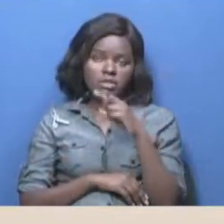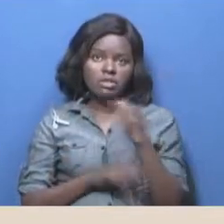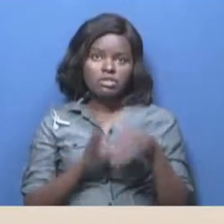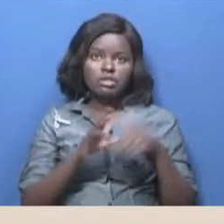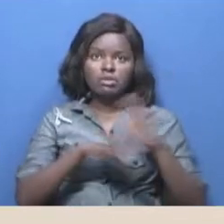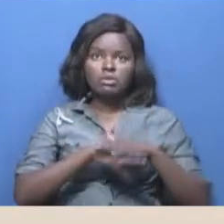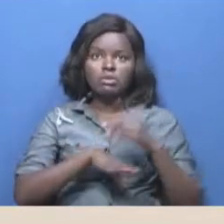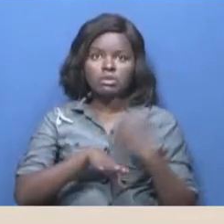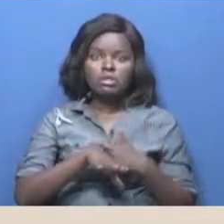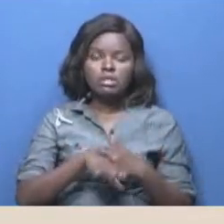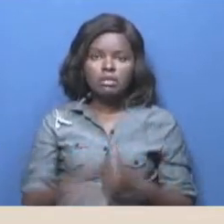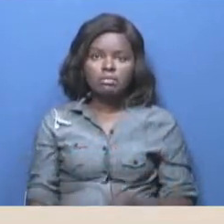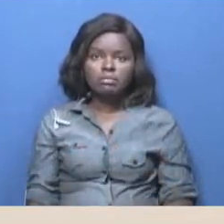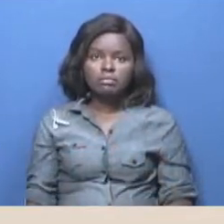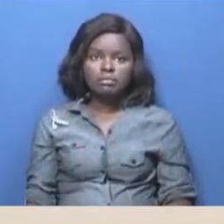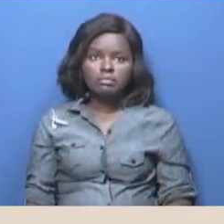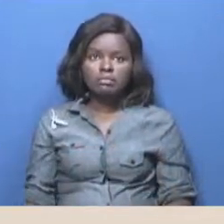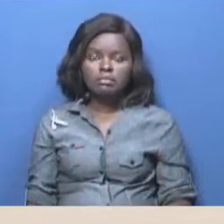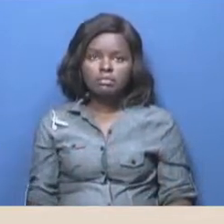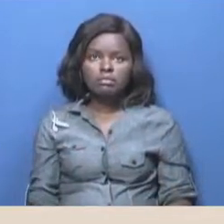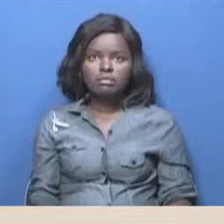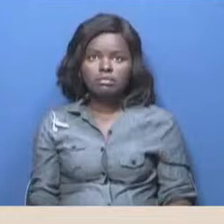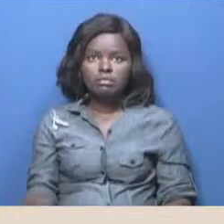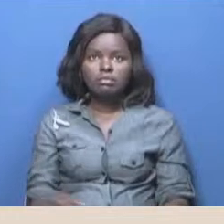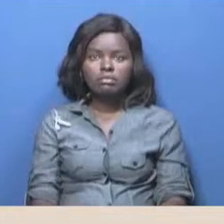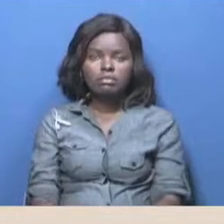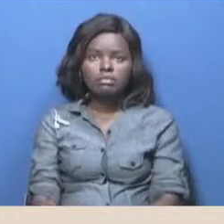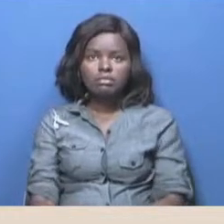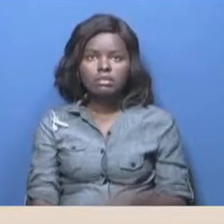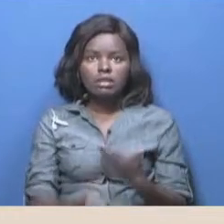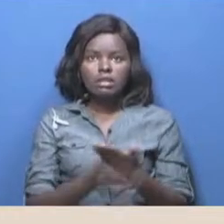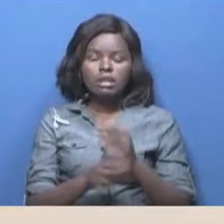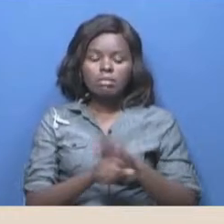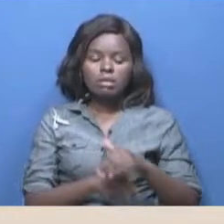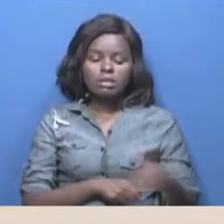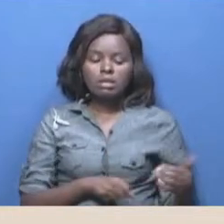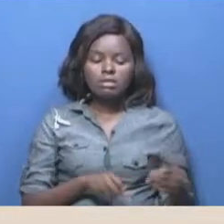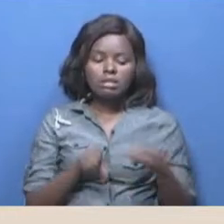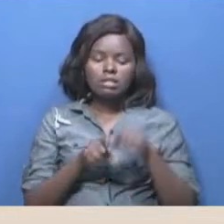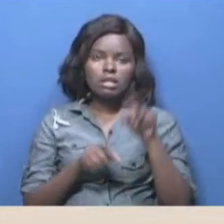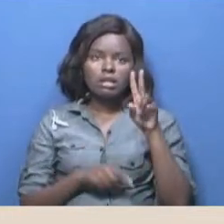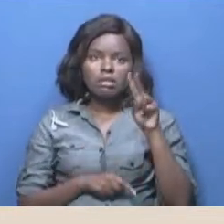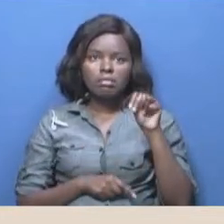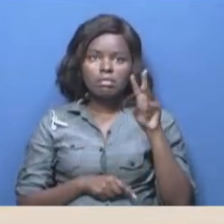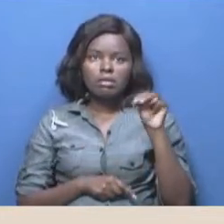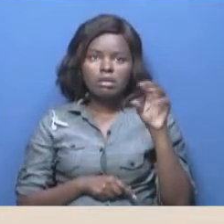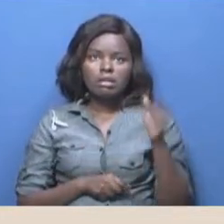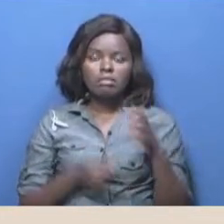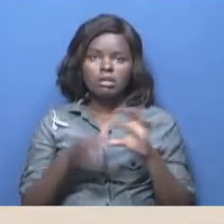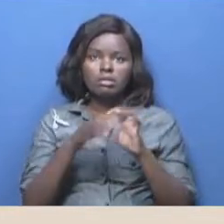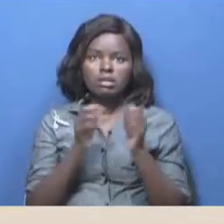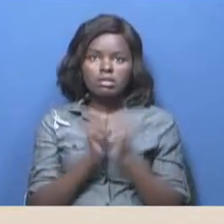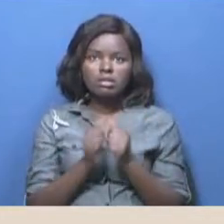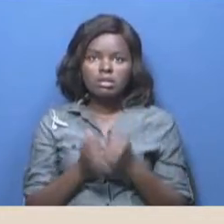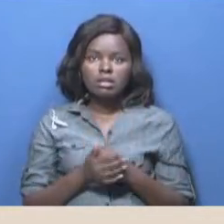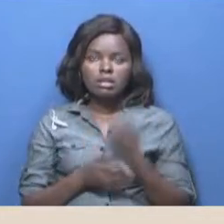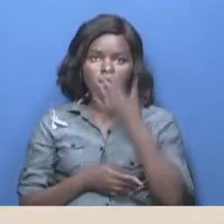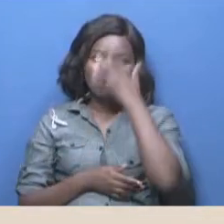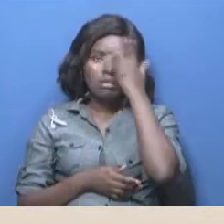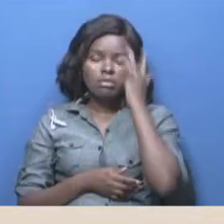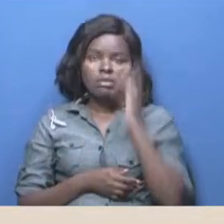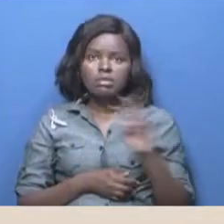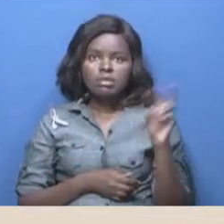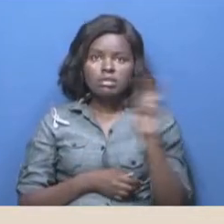ria mieri 3 yukite. Tushukuru tu county pamoja na NMS kulingana vile wameshikana, sababu